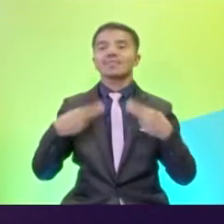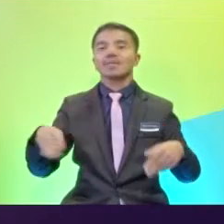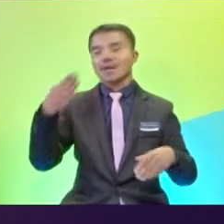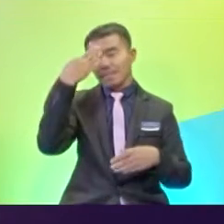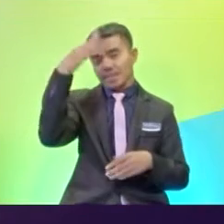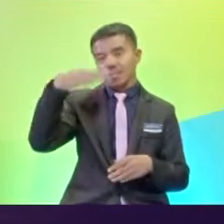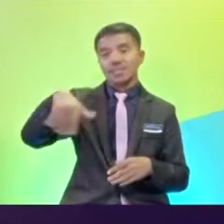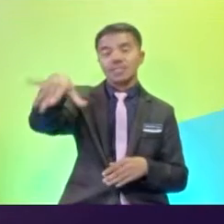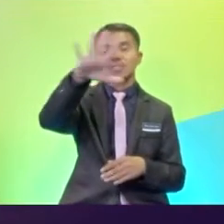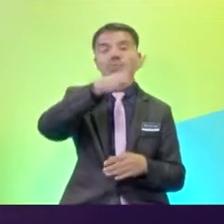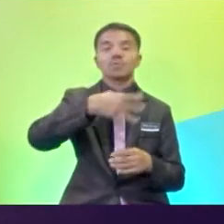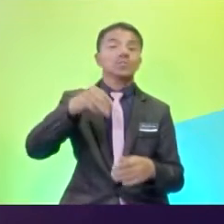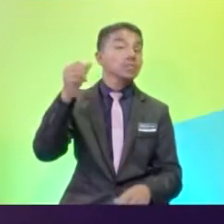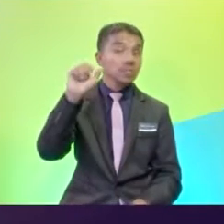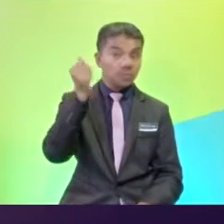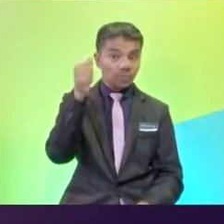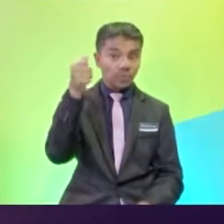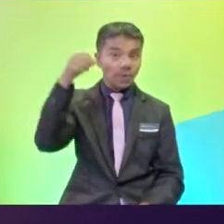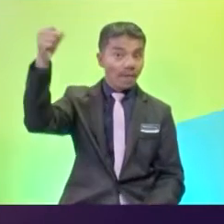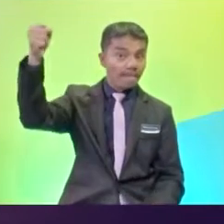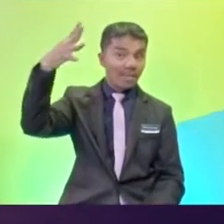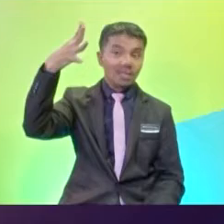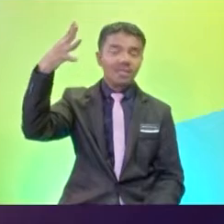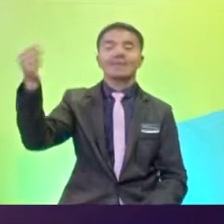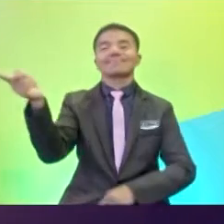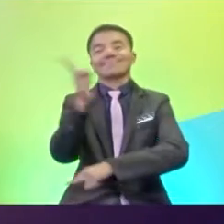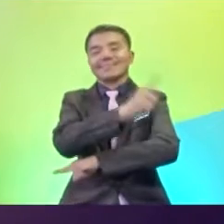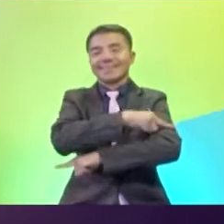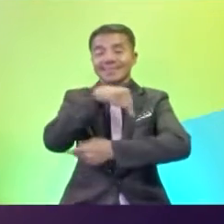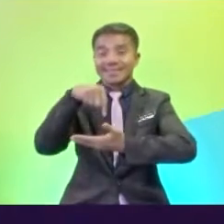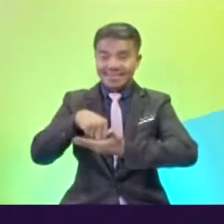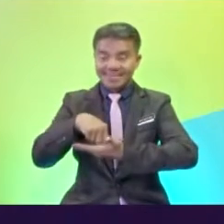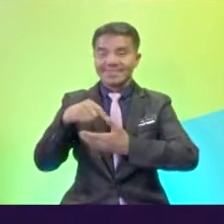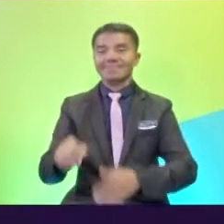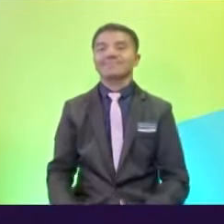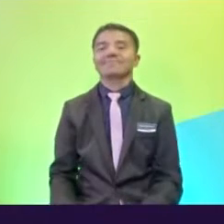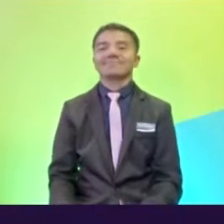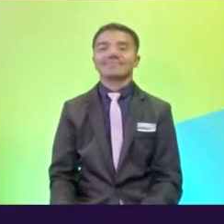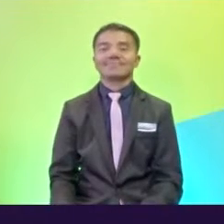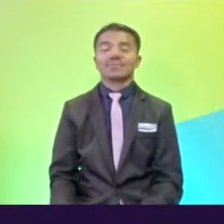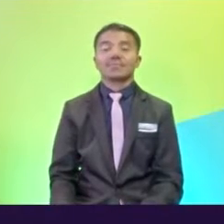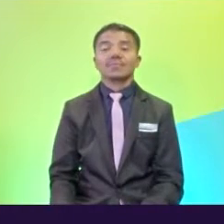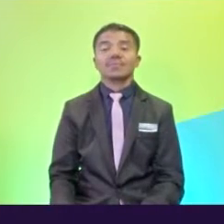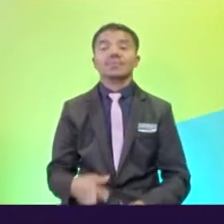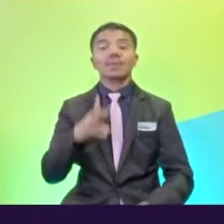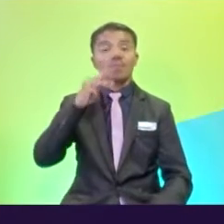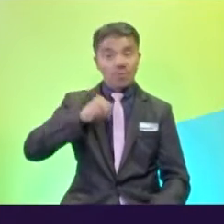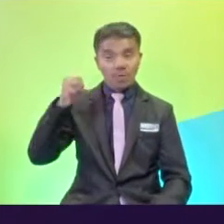untuk prestasi pembelajari ini dengan melihat kepada pemahaman mereka semua